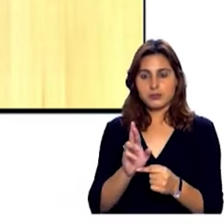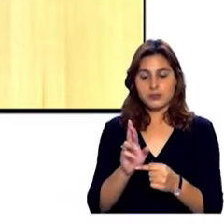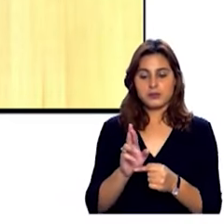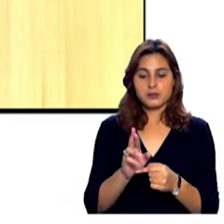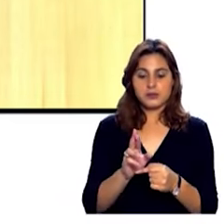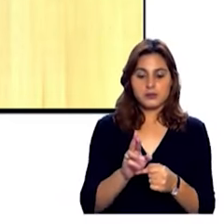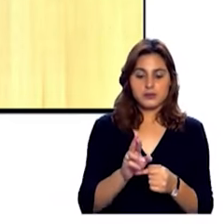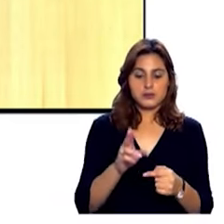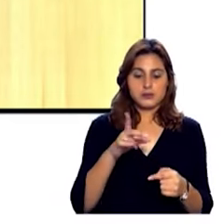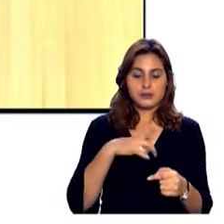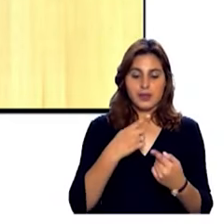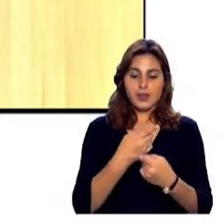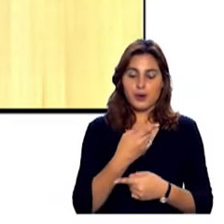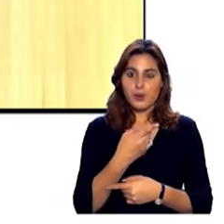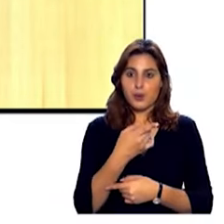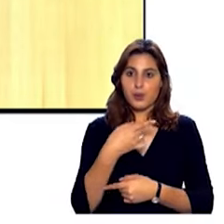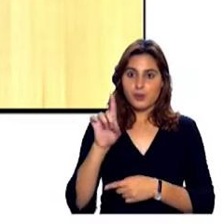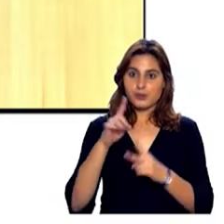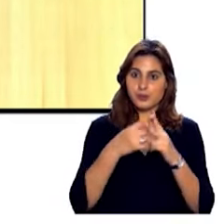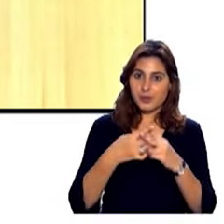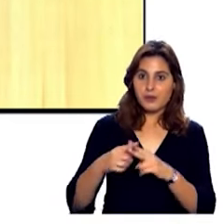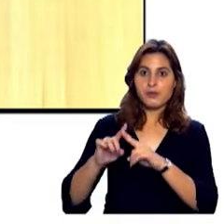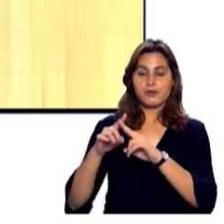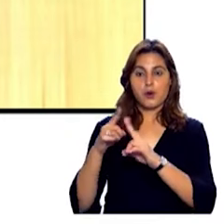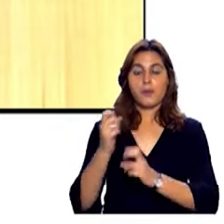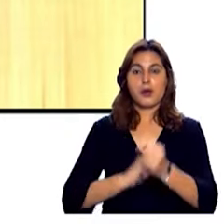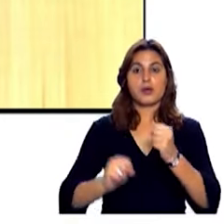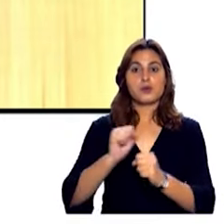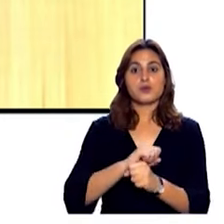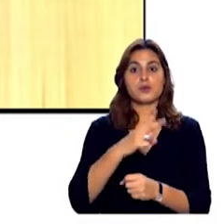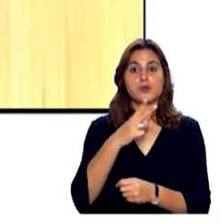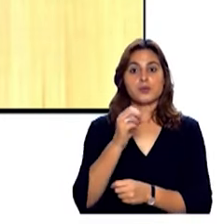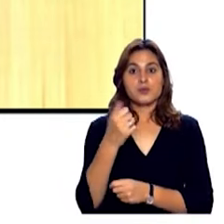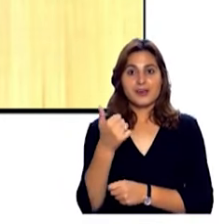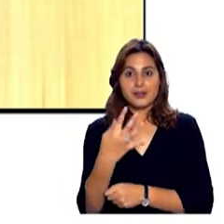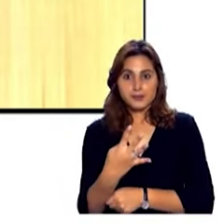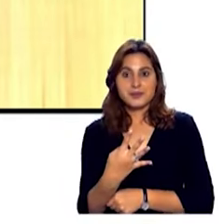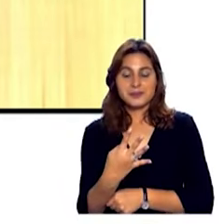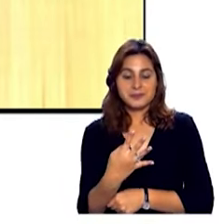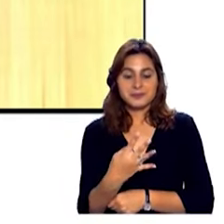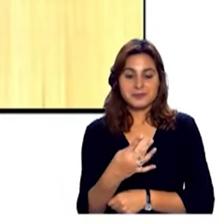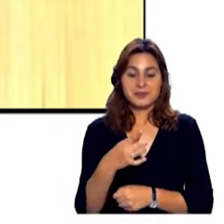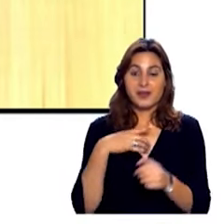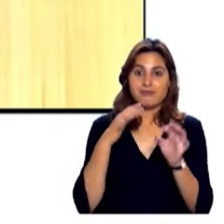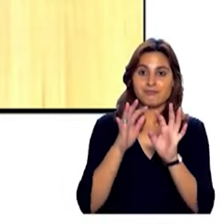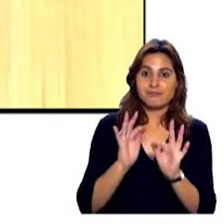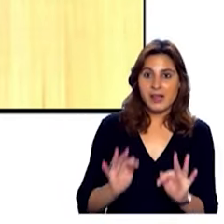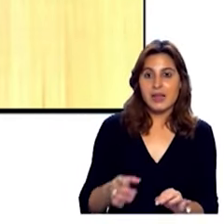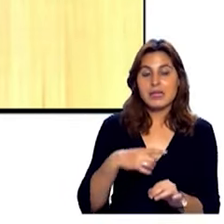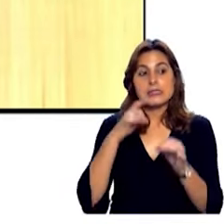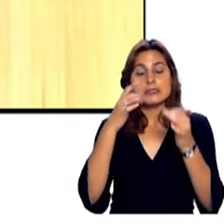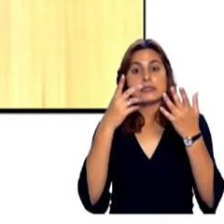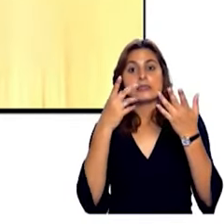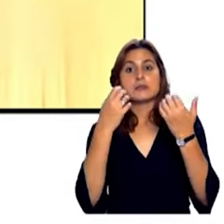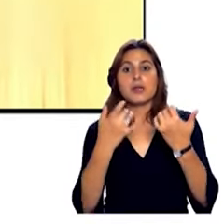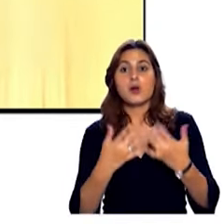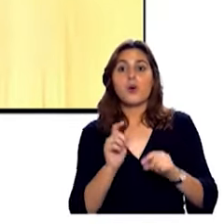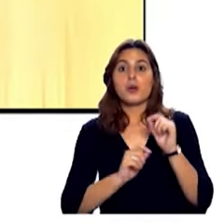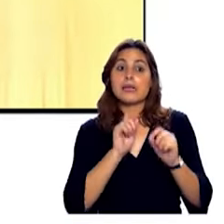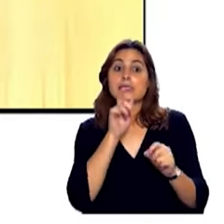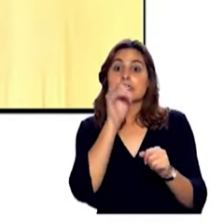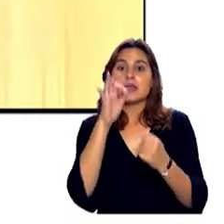Nel 2014 le sezioni Unite hanno specificato che si ha omesso esame di un Fatto decisivo quando Il Giudice